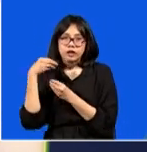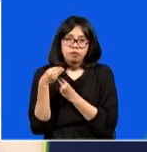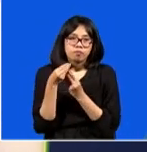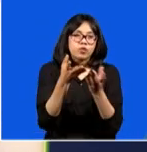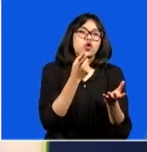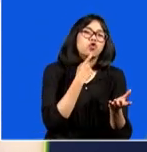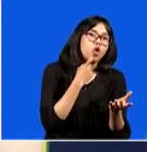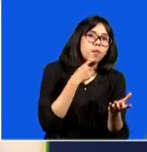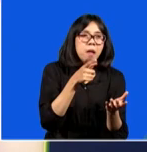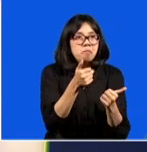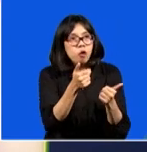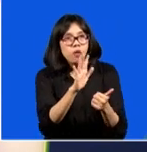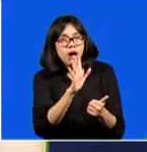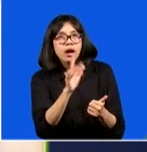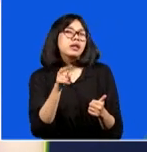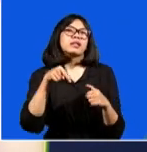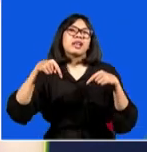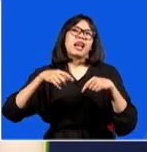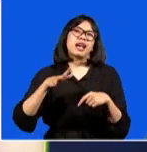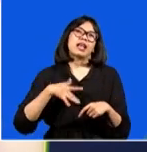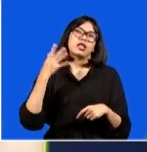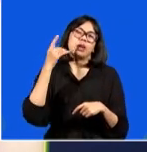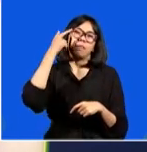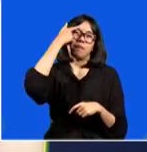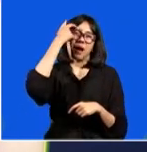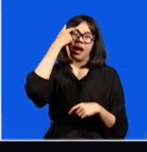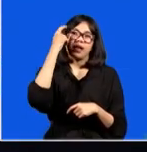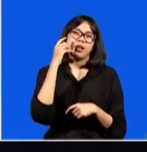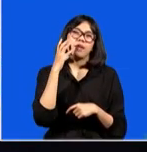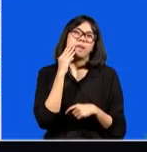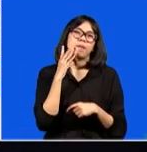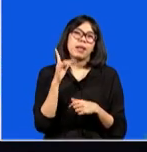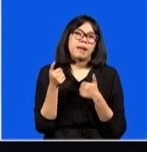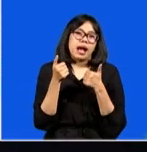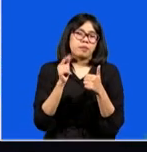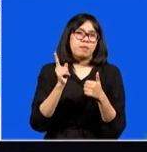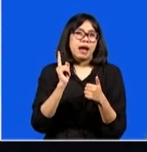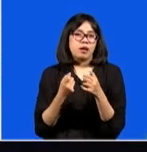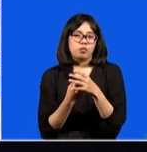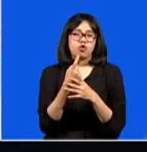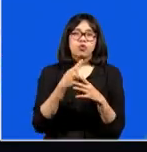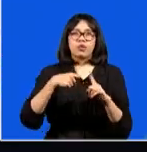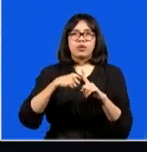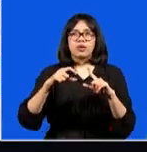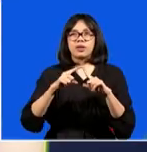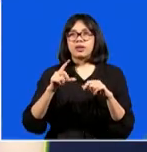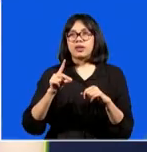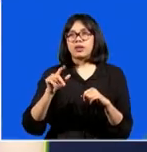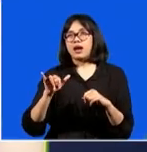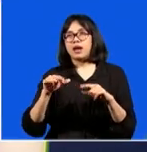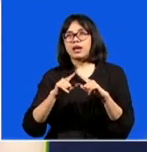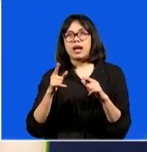proses belajar saya rasa lebih asik karena ya itu ada lebih banyak ruang untuk untuk berkarya juga sebagai guru